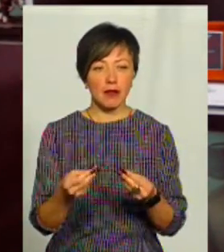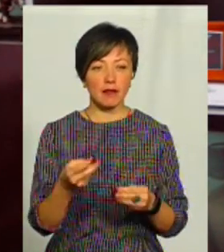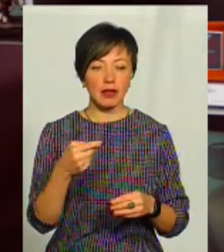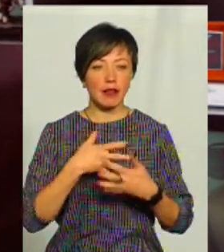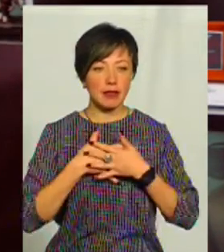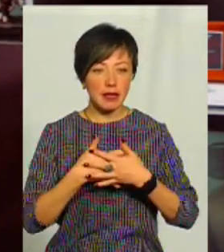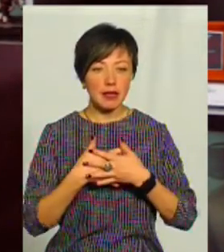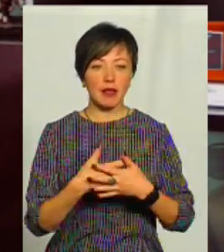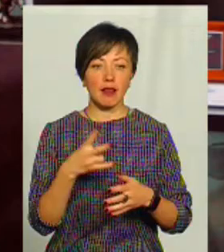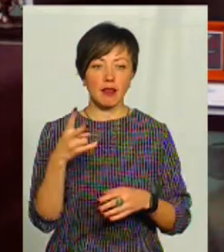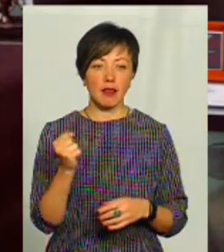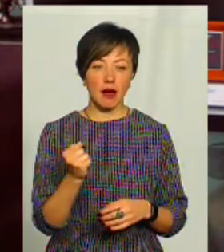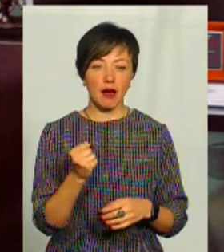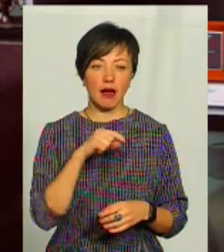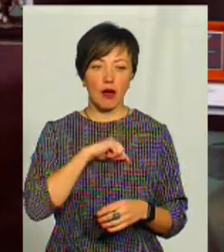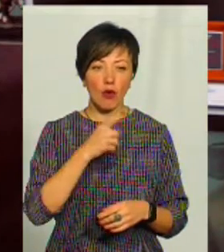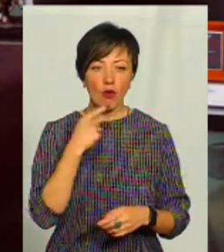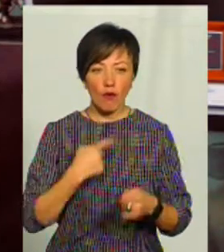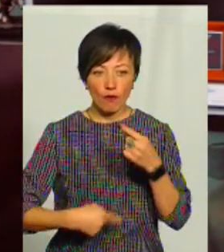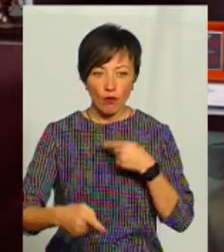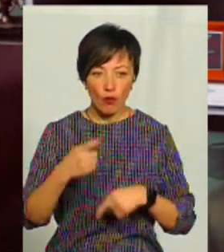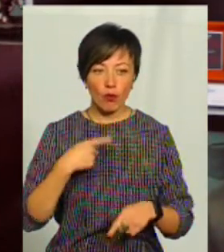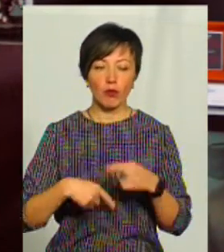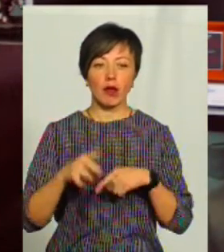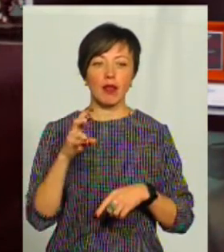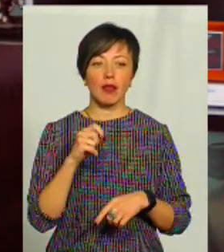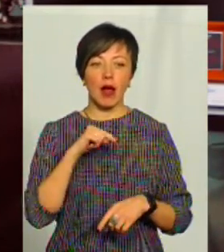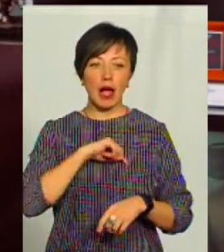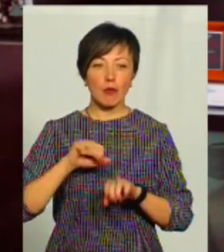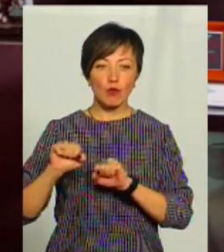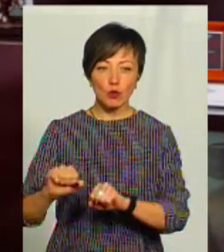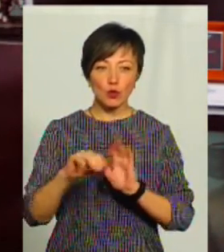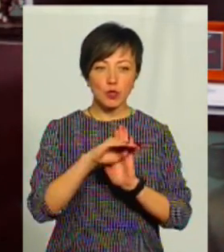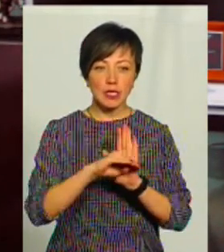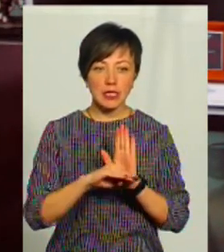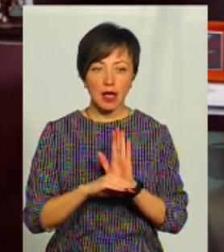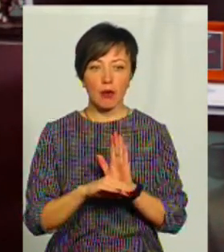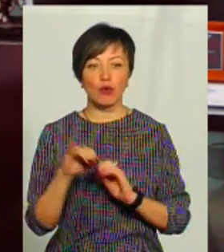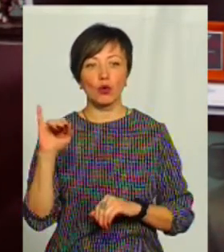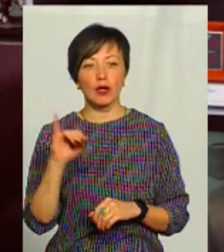органи дихання, на органи кровотворні, на імунну систему. І